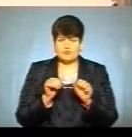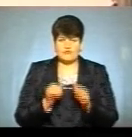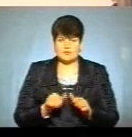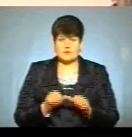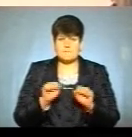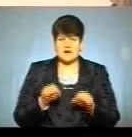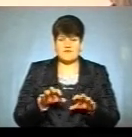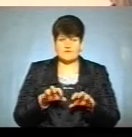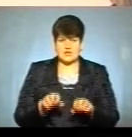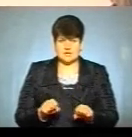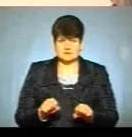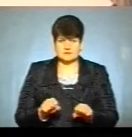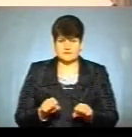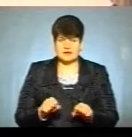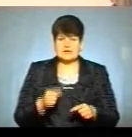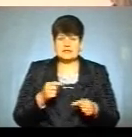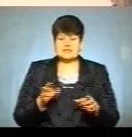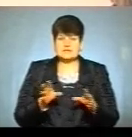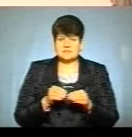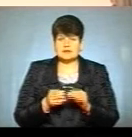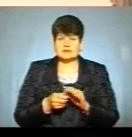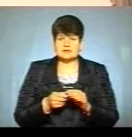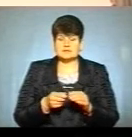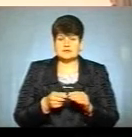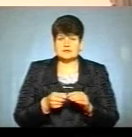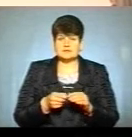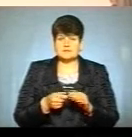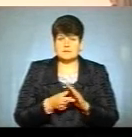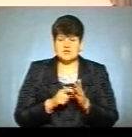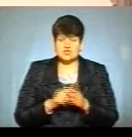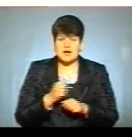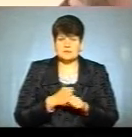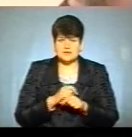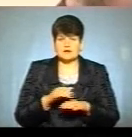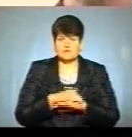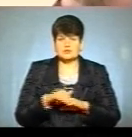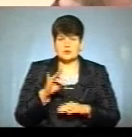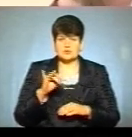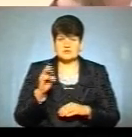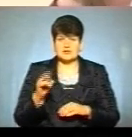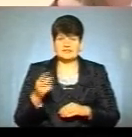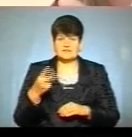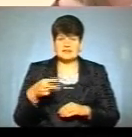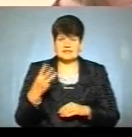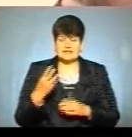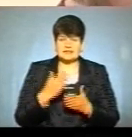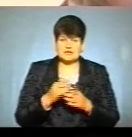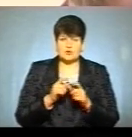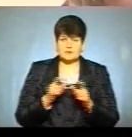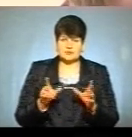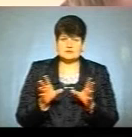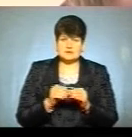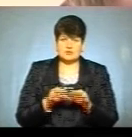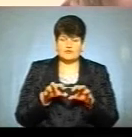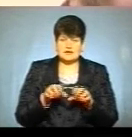право власності на спірне приміщення аптеки за адресою вулиця Руська, 23, яке є об'єктом спільної